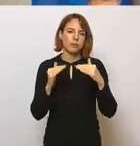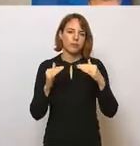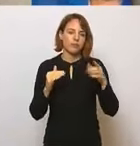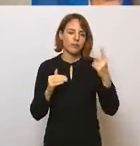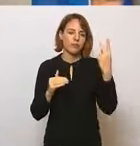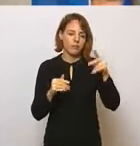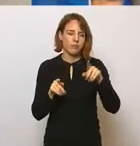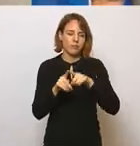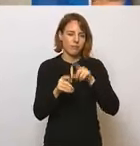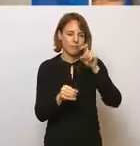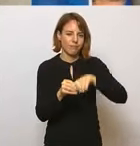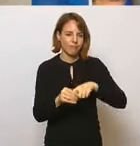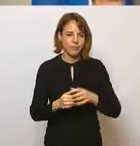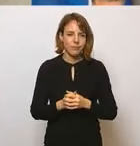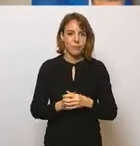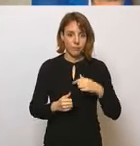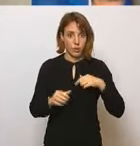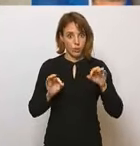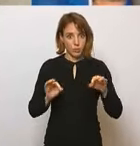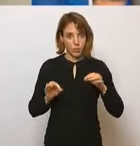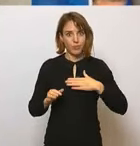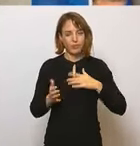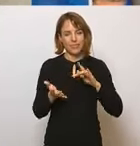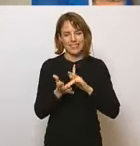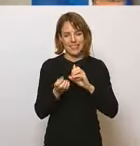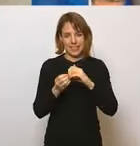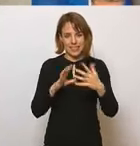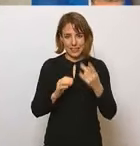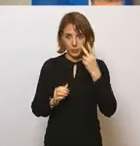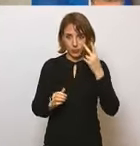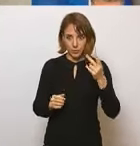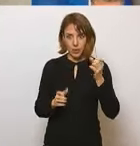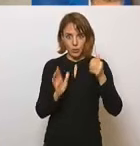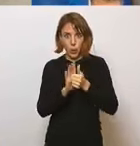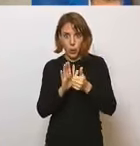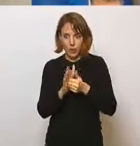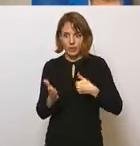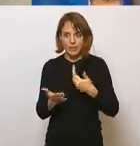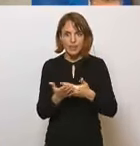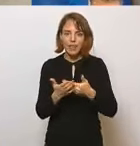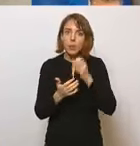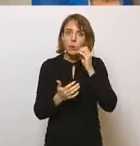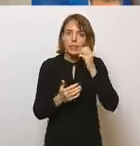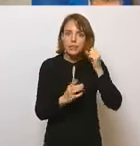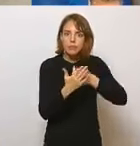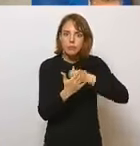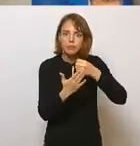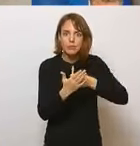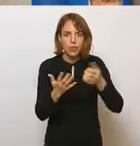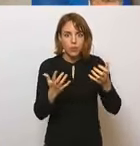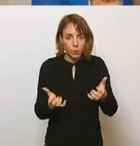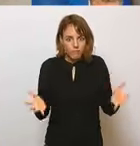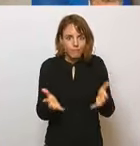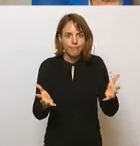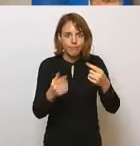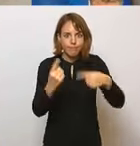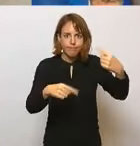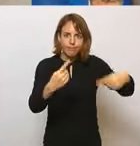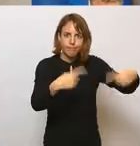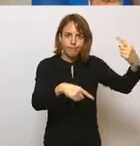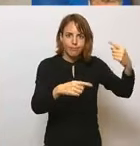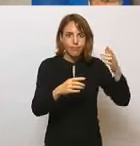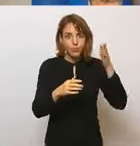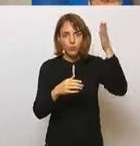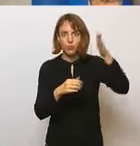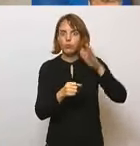Effectivement, notre rôle, c'est écrit sur notre site, et c'est un vrai, vrai combat au quotidien, c'est de pouvoir faire émerger les futurs champions européens du numérique.